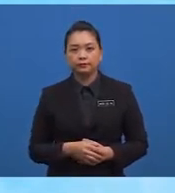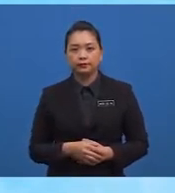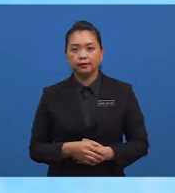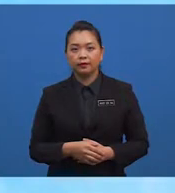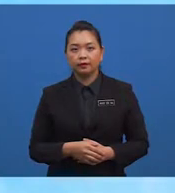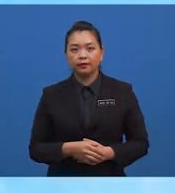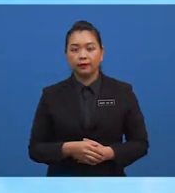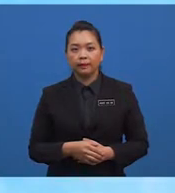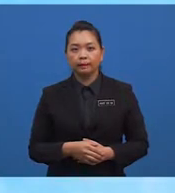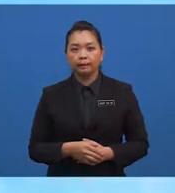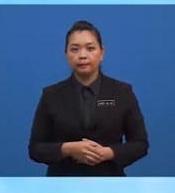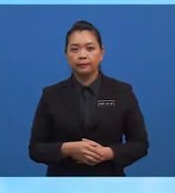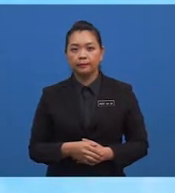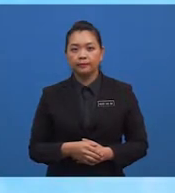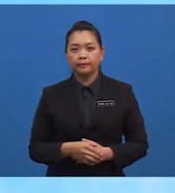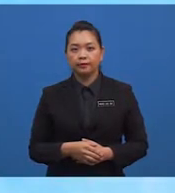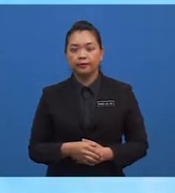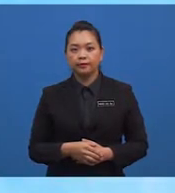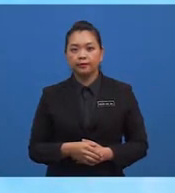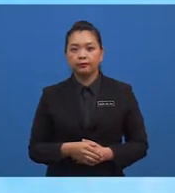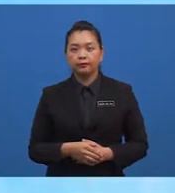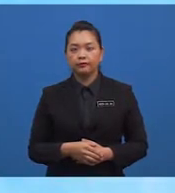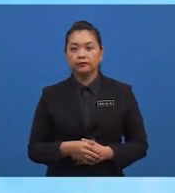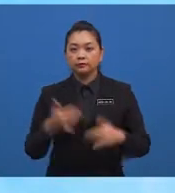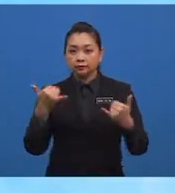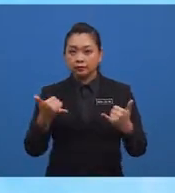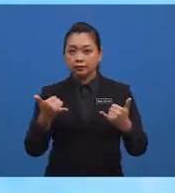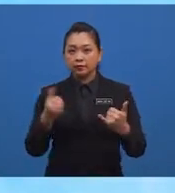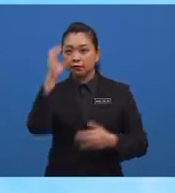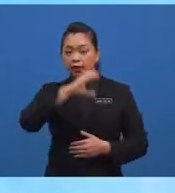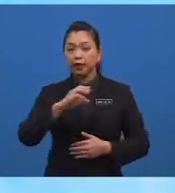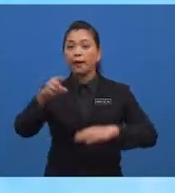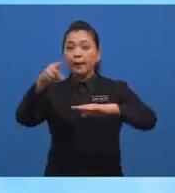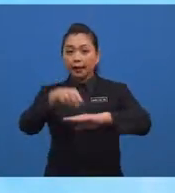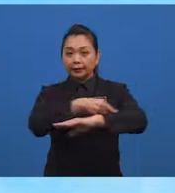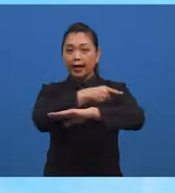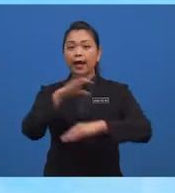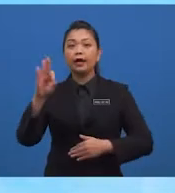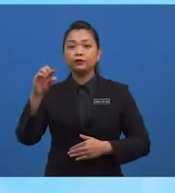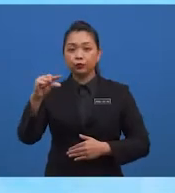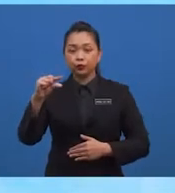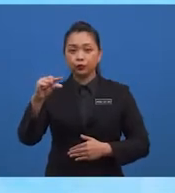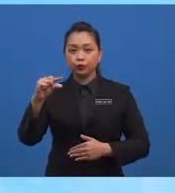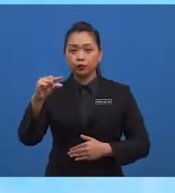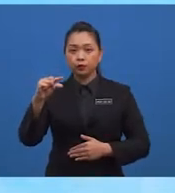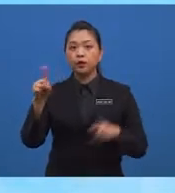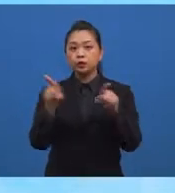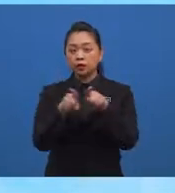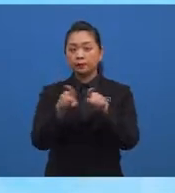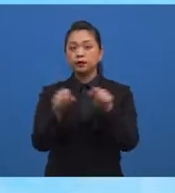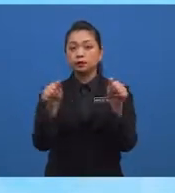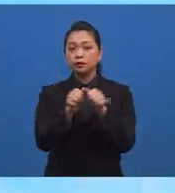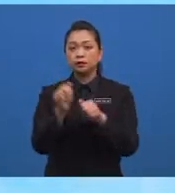beloret. Langkah pertama, cari panjang FG. Panjang FG